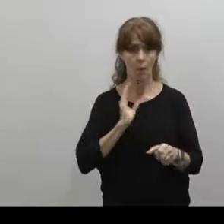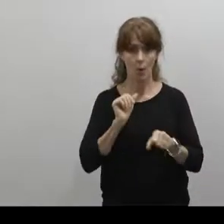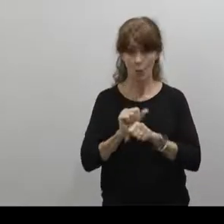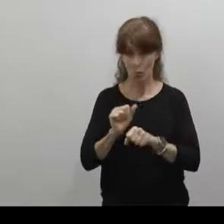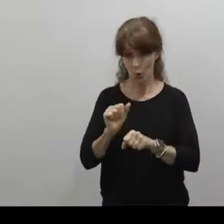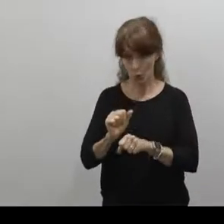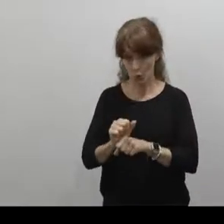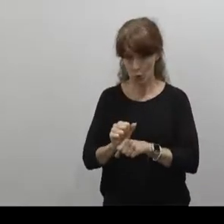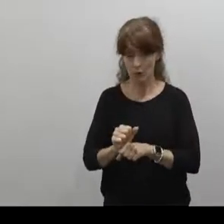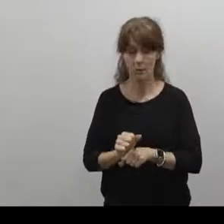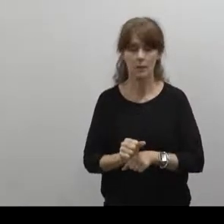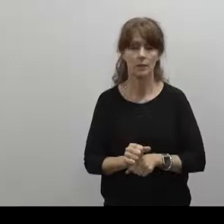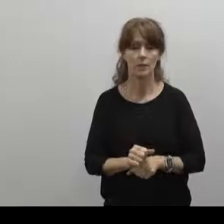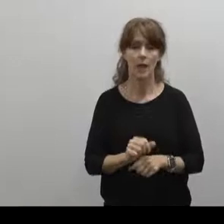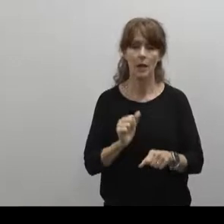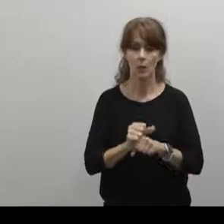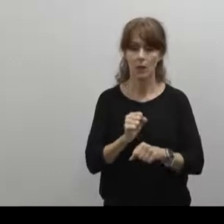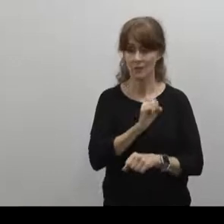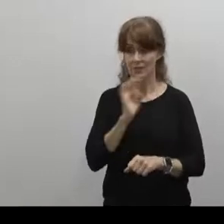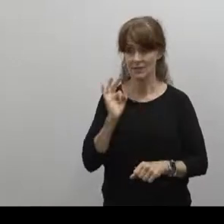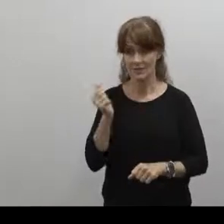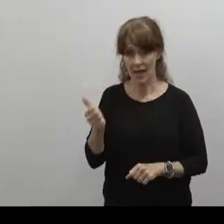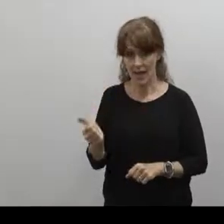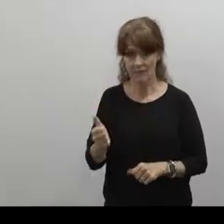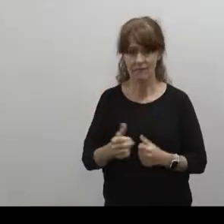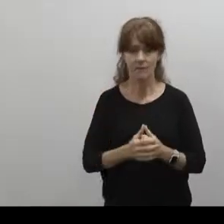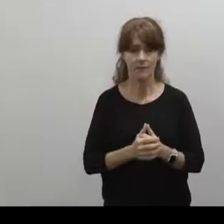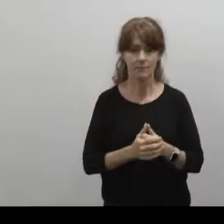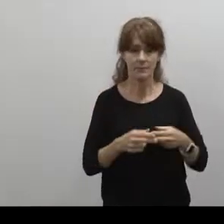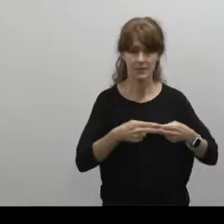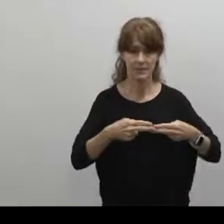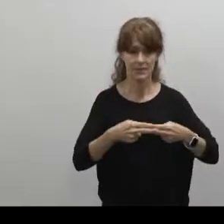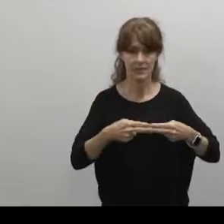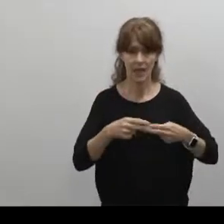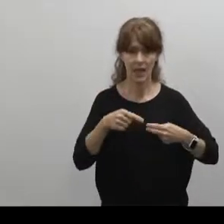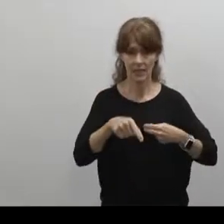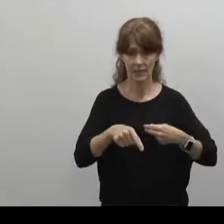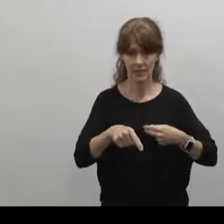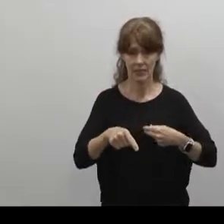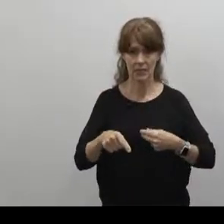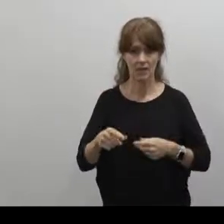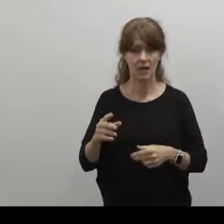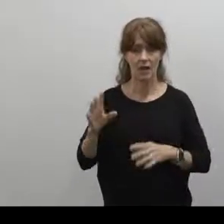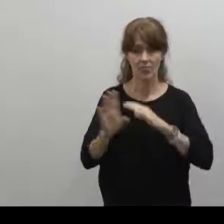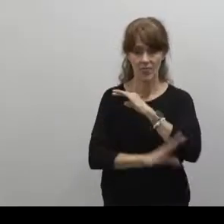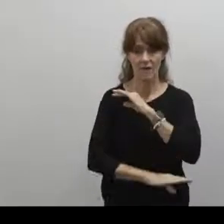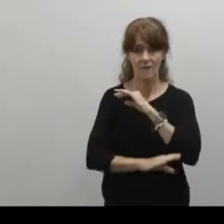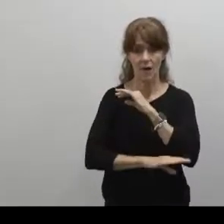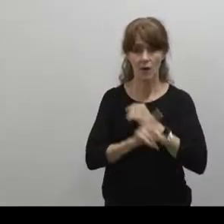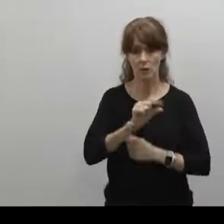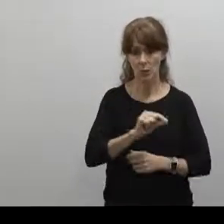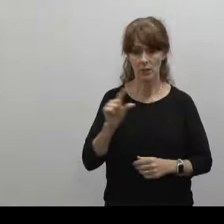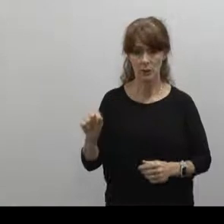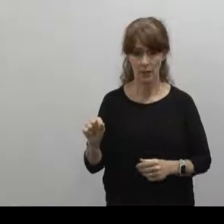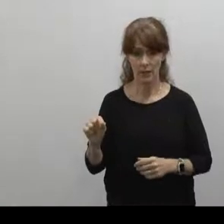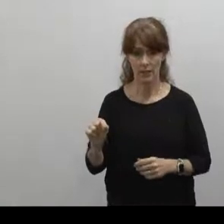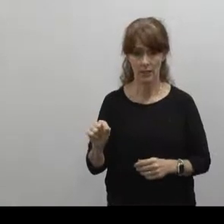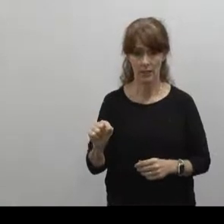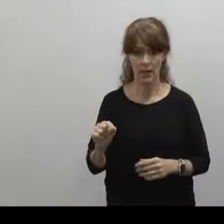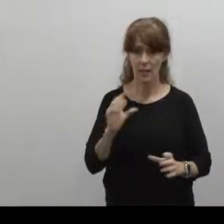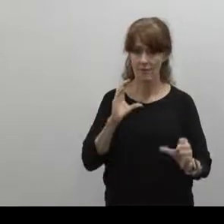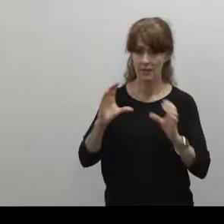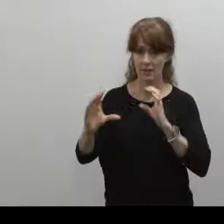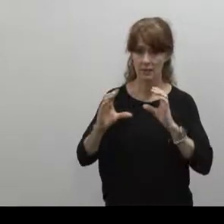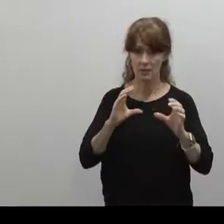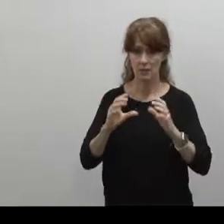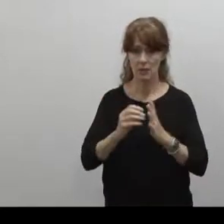hay dương trời tại miên propon sầm rập quan tro tại căn cách ca rồi bỏ cả nhà cam ca sala riên dương khơi sập hái dương thưa